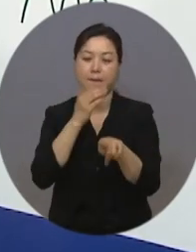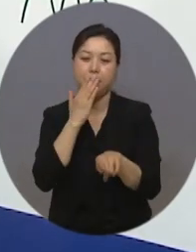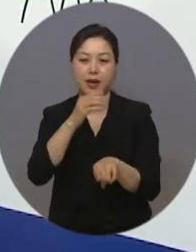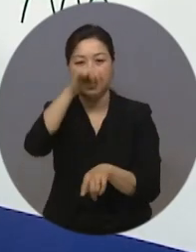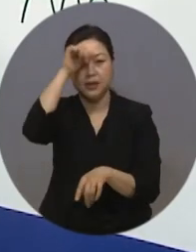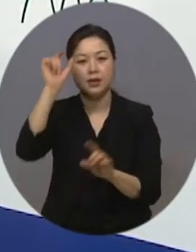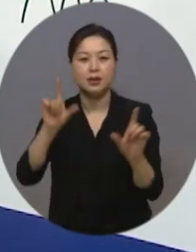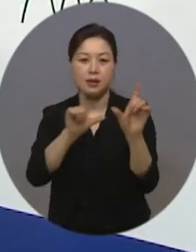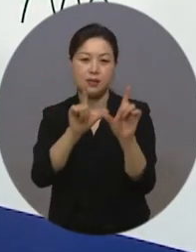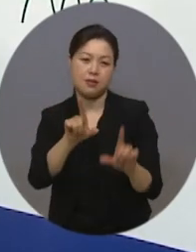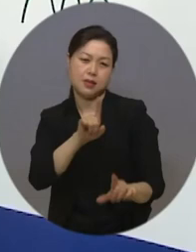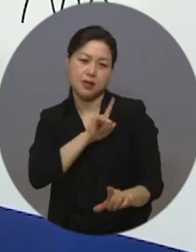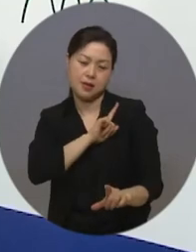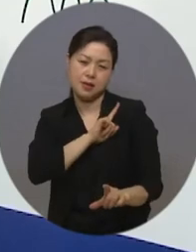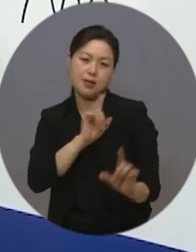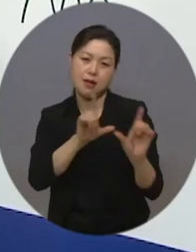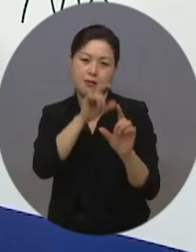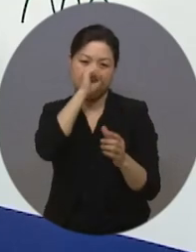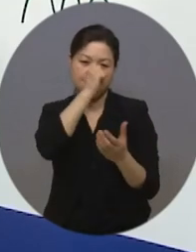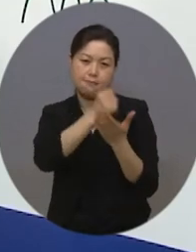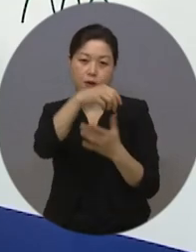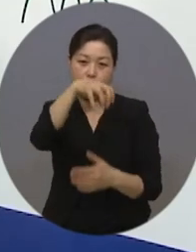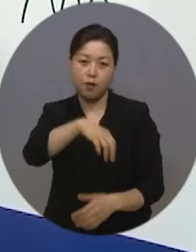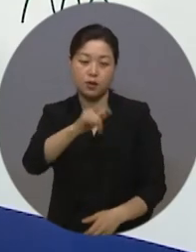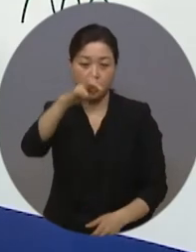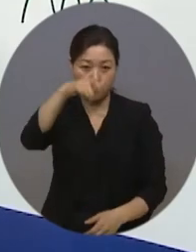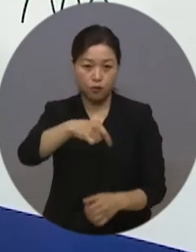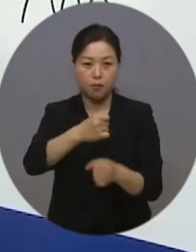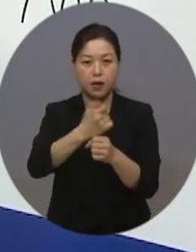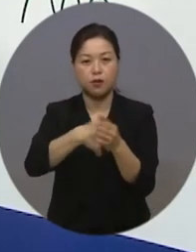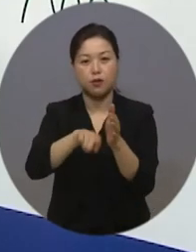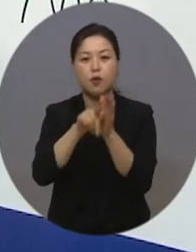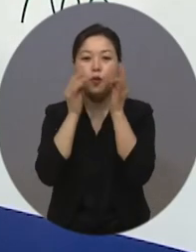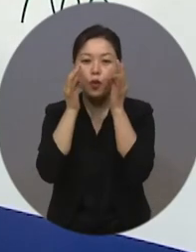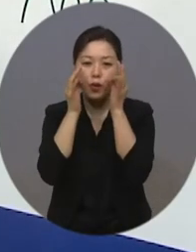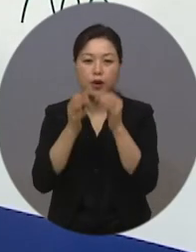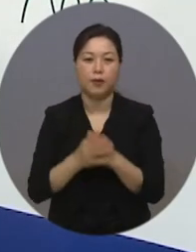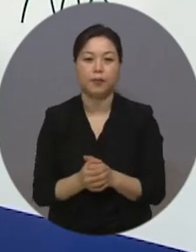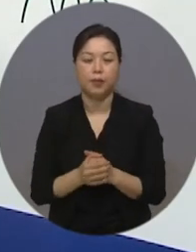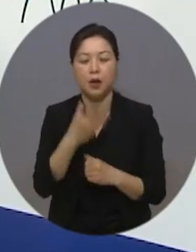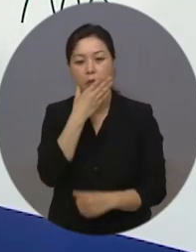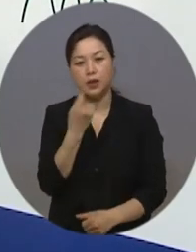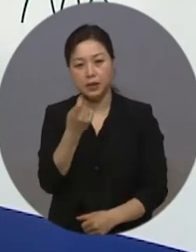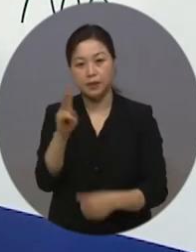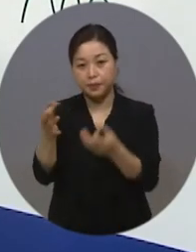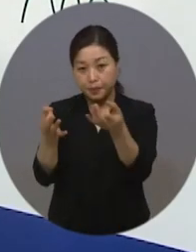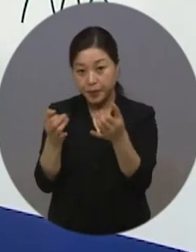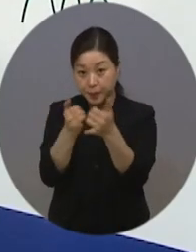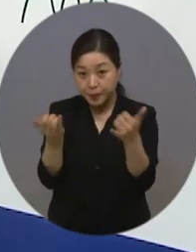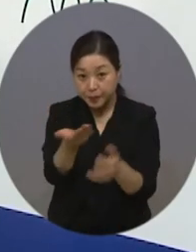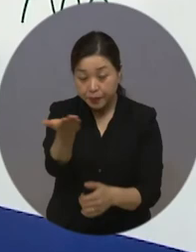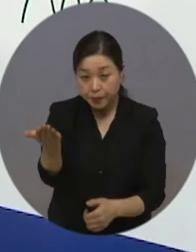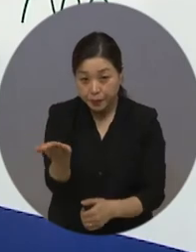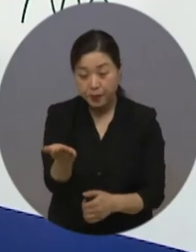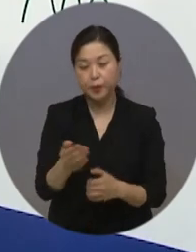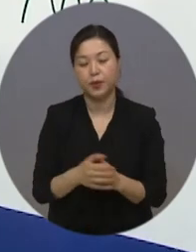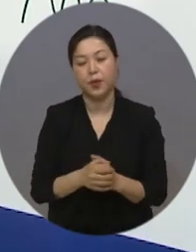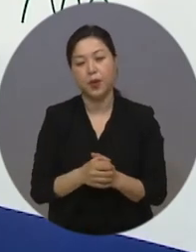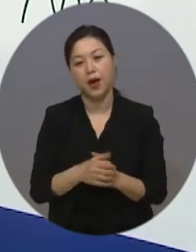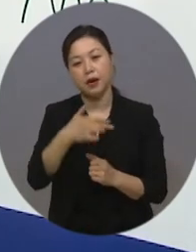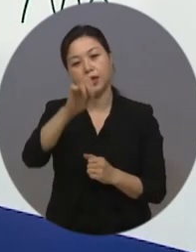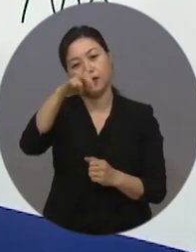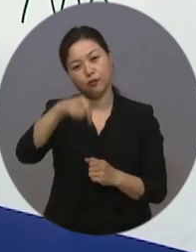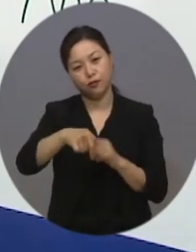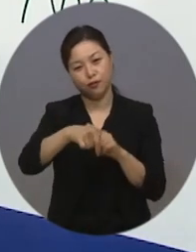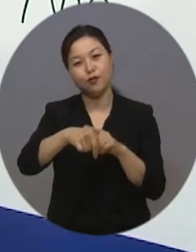인생에서 가장 좋은 곳 창수 를 만들기 위해서 노력하겠습니다 복지 tv 시청자 여러분도 이렇게 좋은